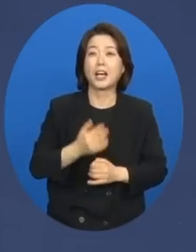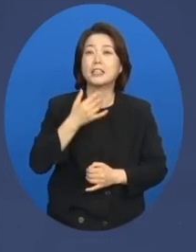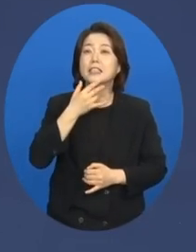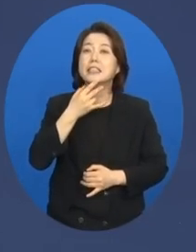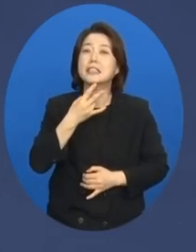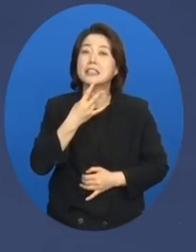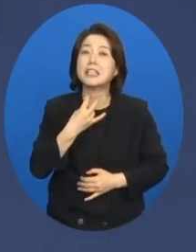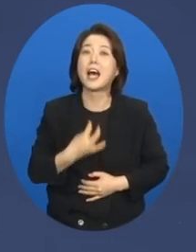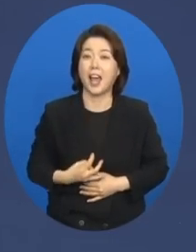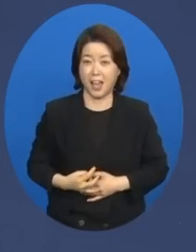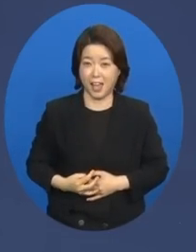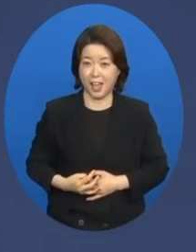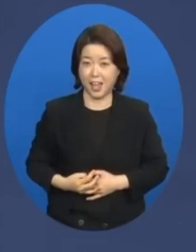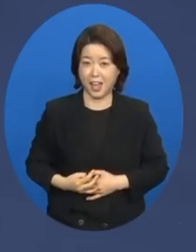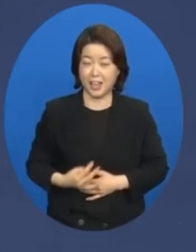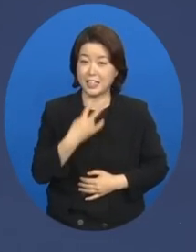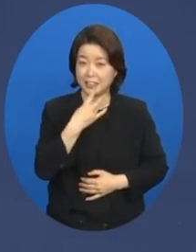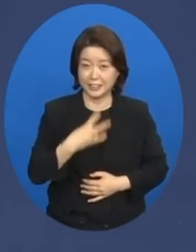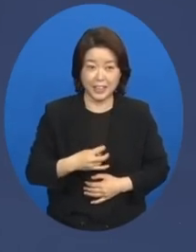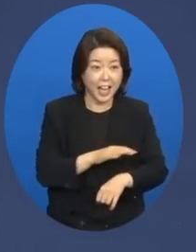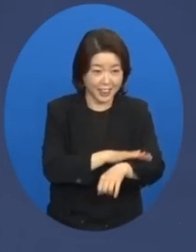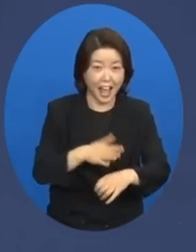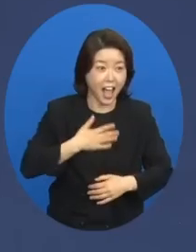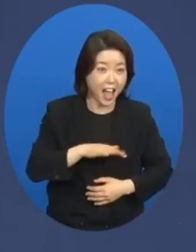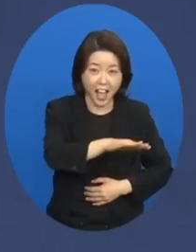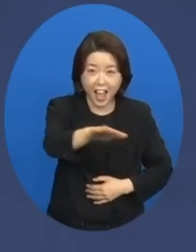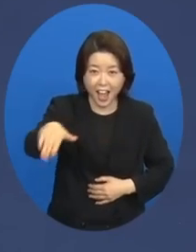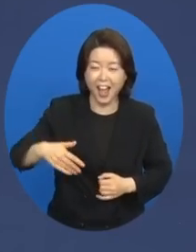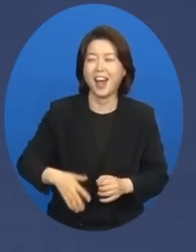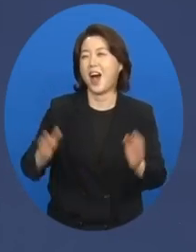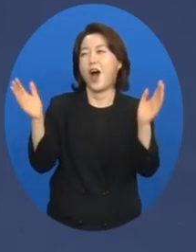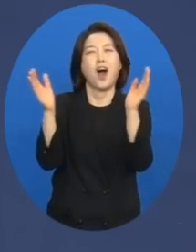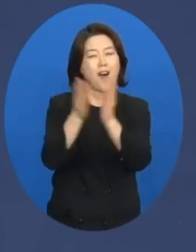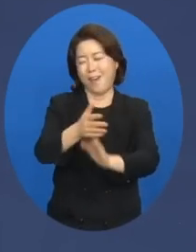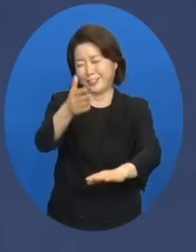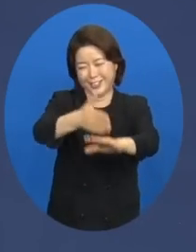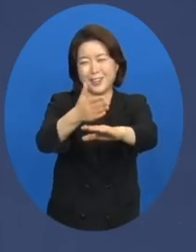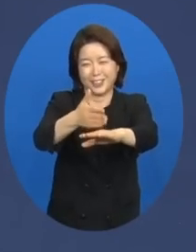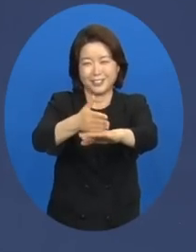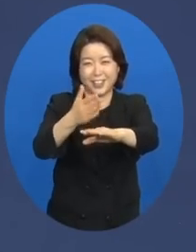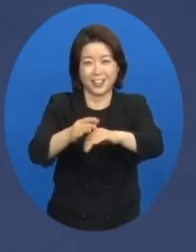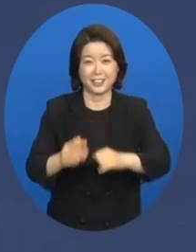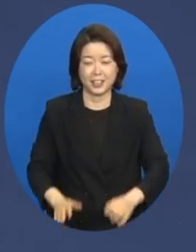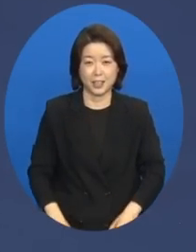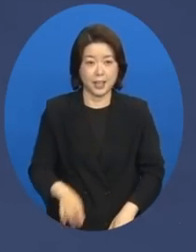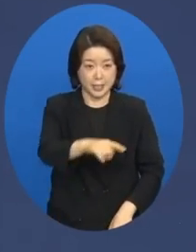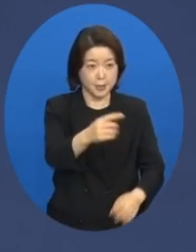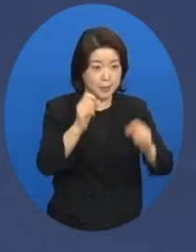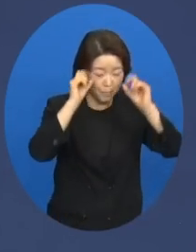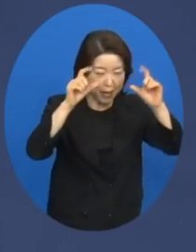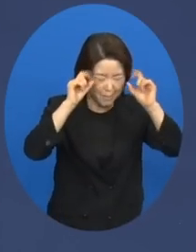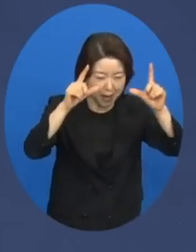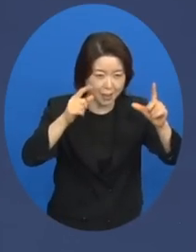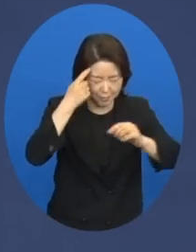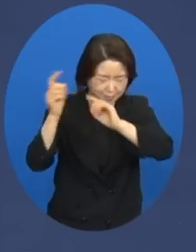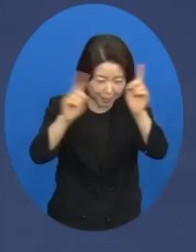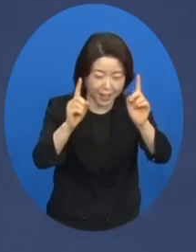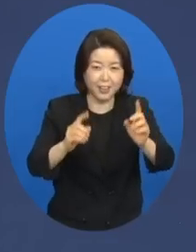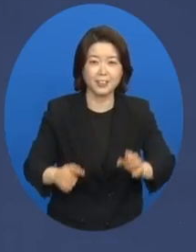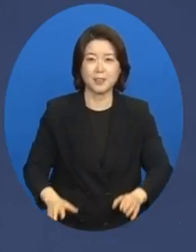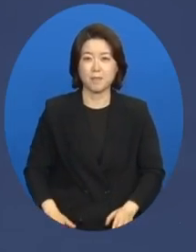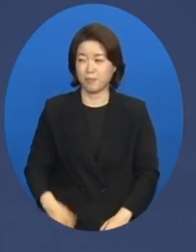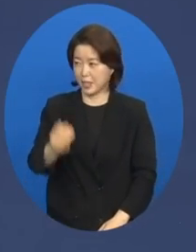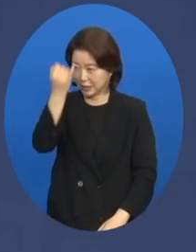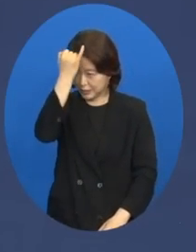사라 있잖아요. 다 알고 들으셨죠? 너무 감사해. 한쪽만 정신 차리면 돼요. 아, 저